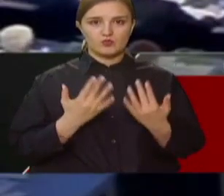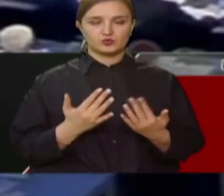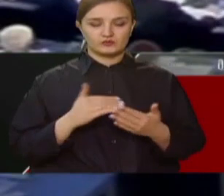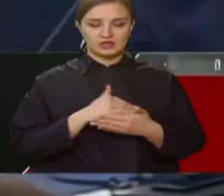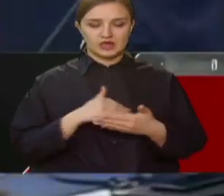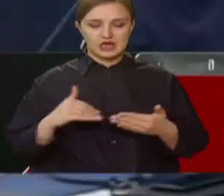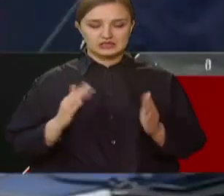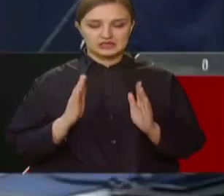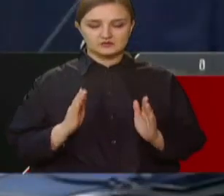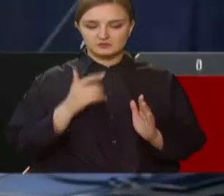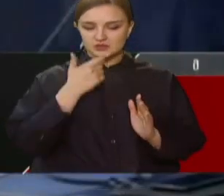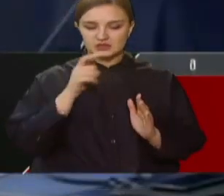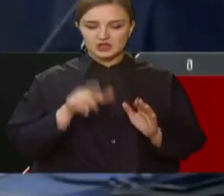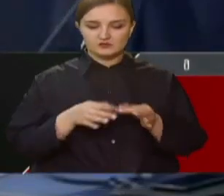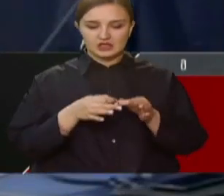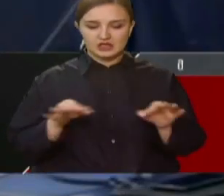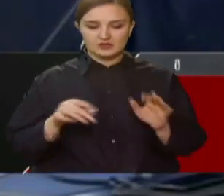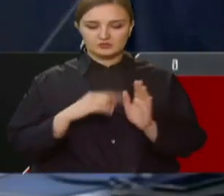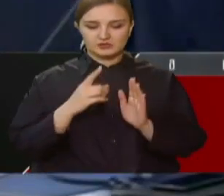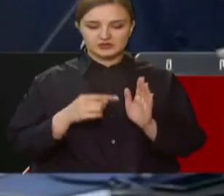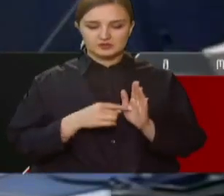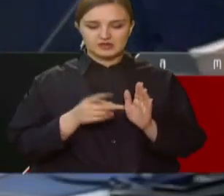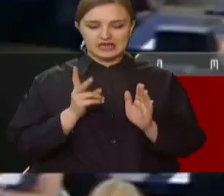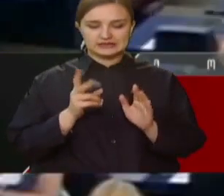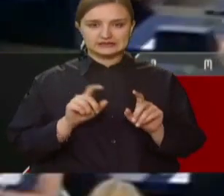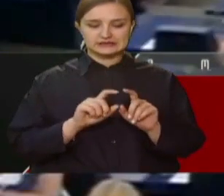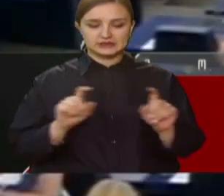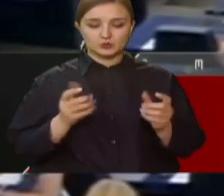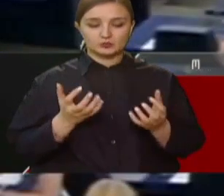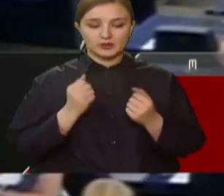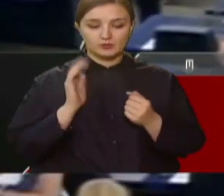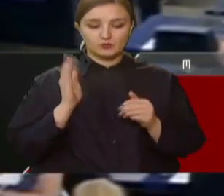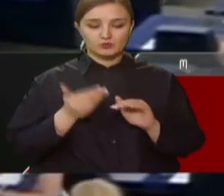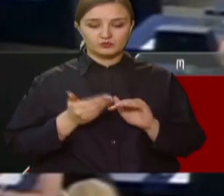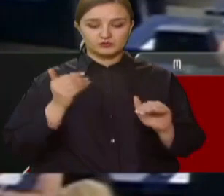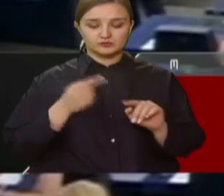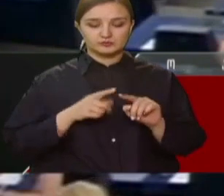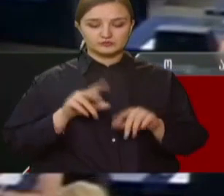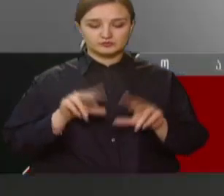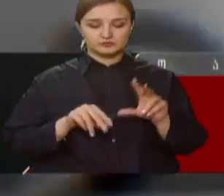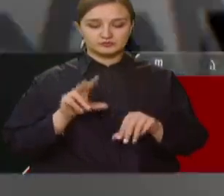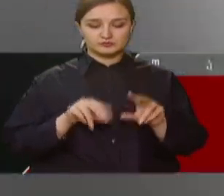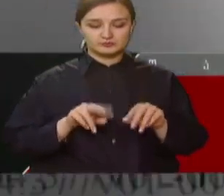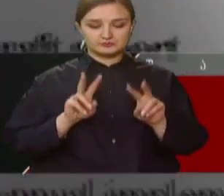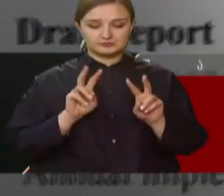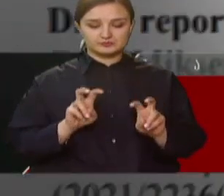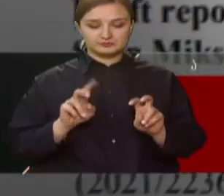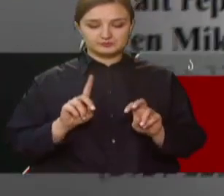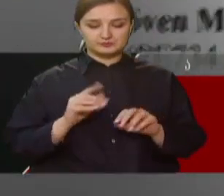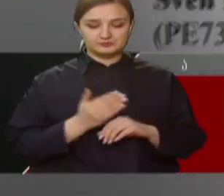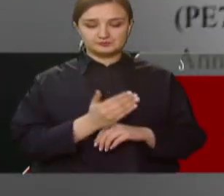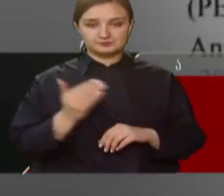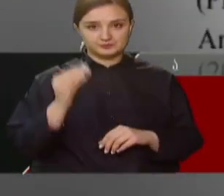მიხელ სააკაშვილის გათავისუფლების საკითხი კანდიდატის სტატუსის მიღებამდე, რაც იმას ნიშნავს, რომ მაგალითად თუ კი რაც იმას ნიშნავს, რომ